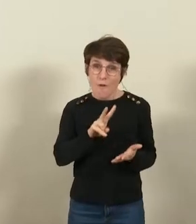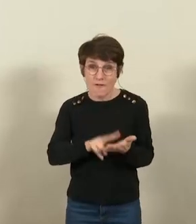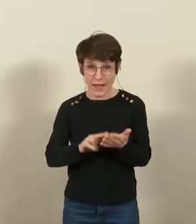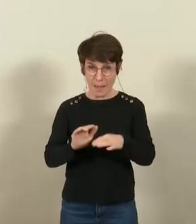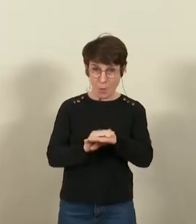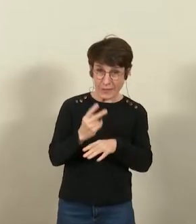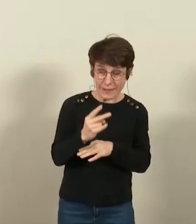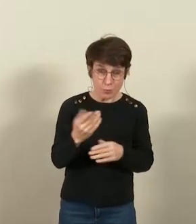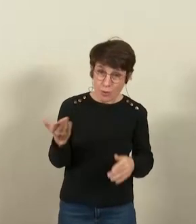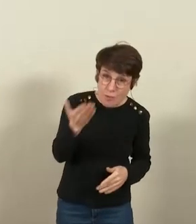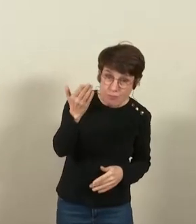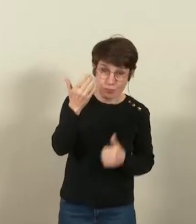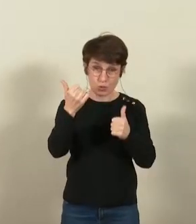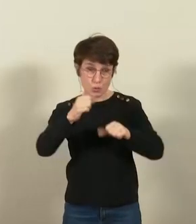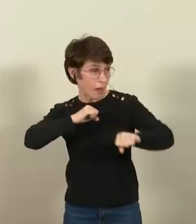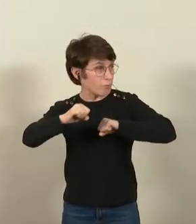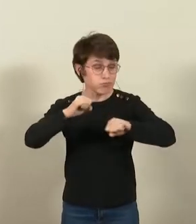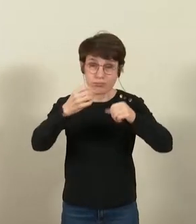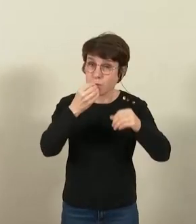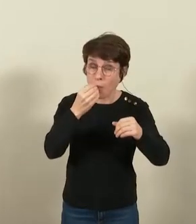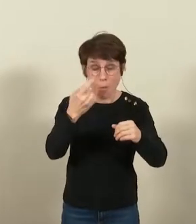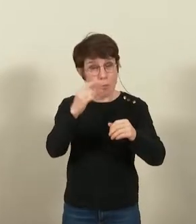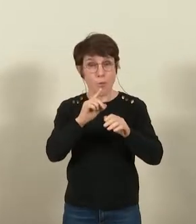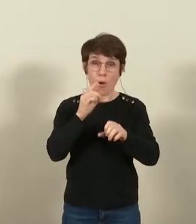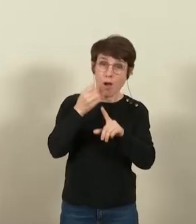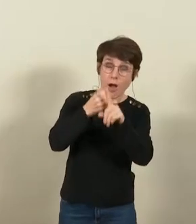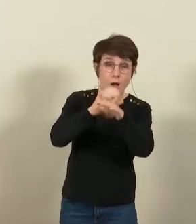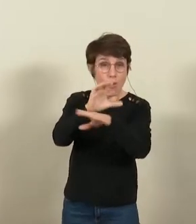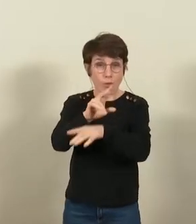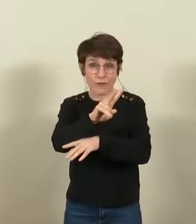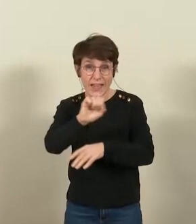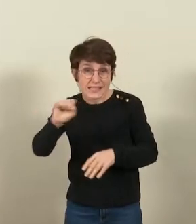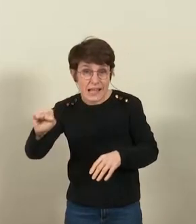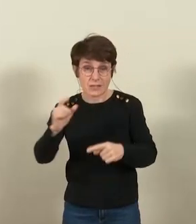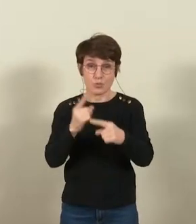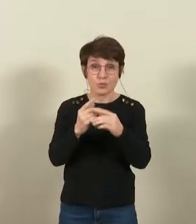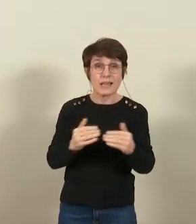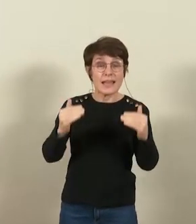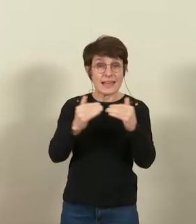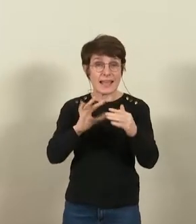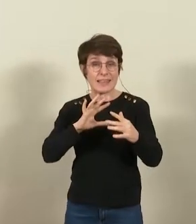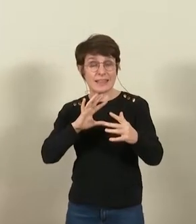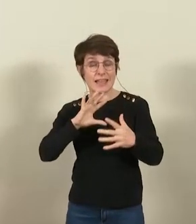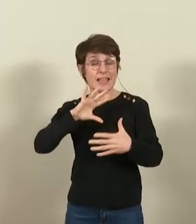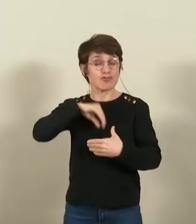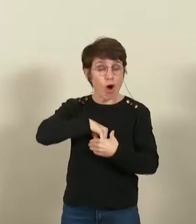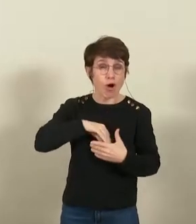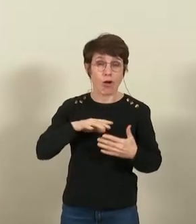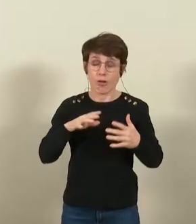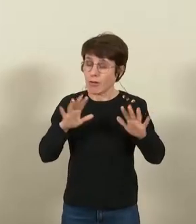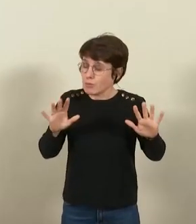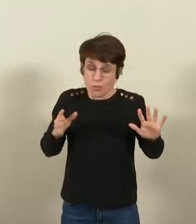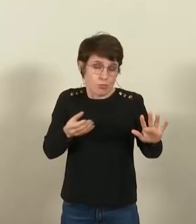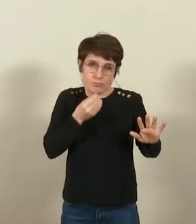ambitieuse et hyper proactive sur la lutte contre les VSS et les égalités de G je vous